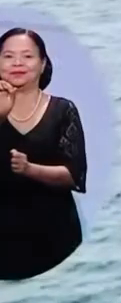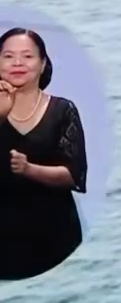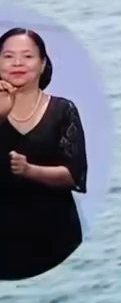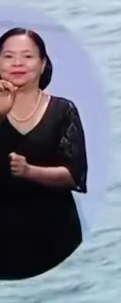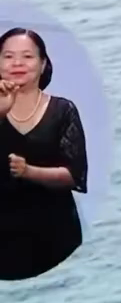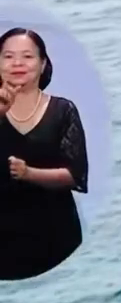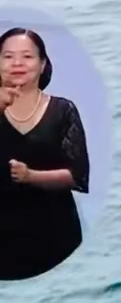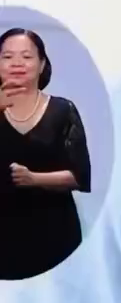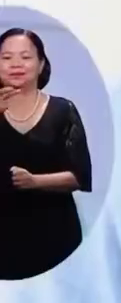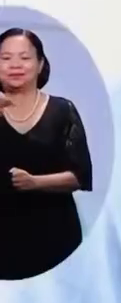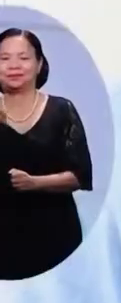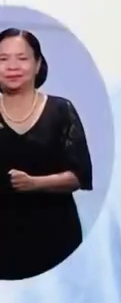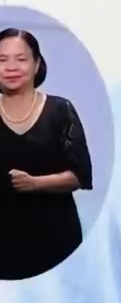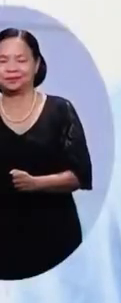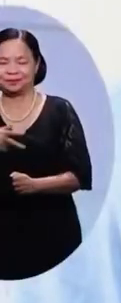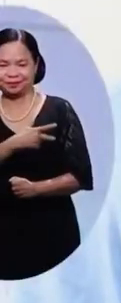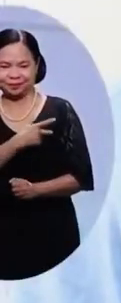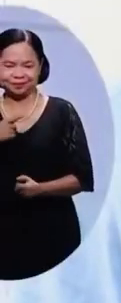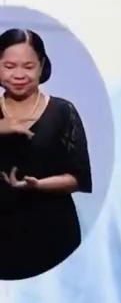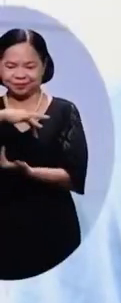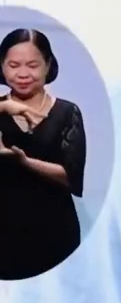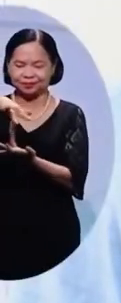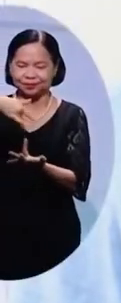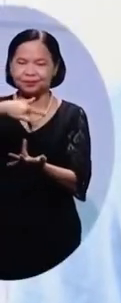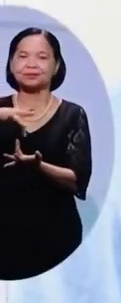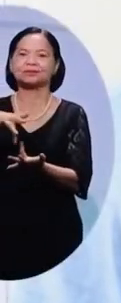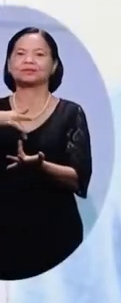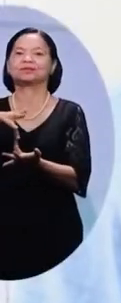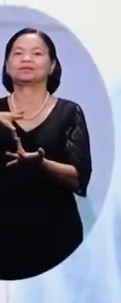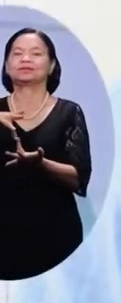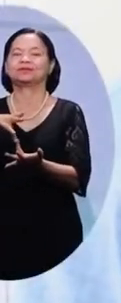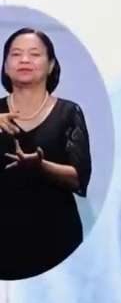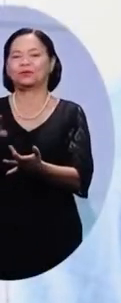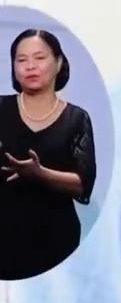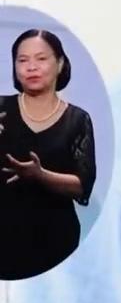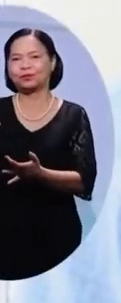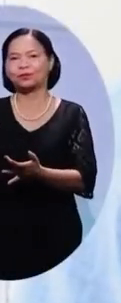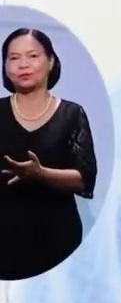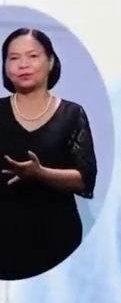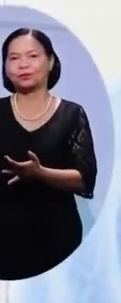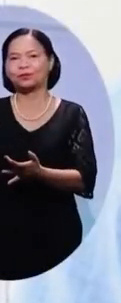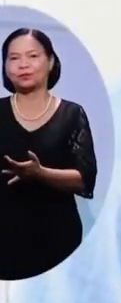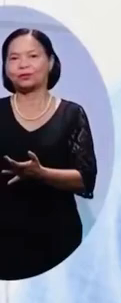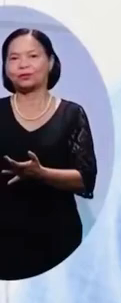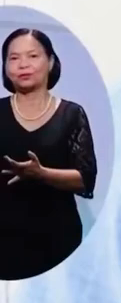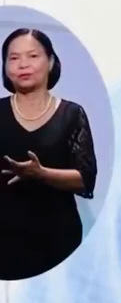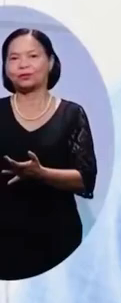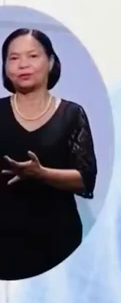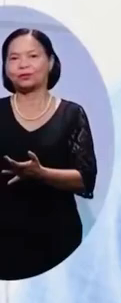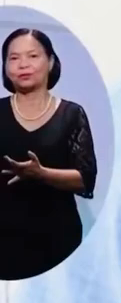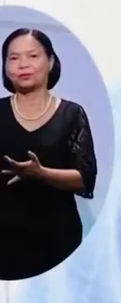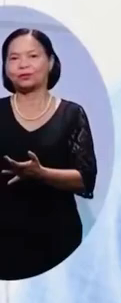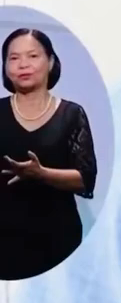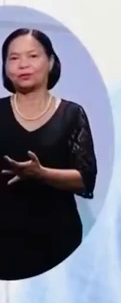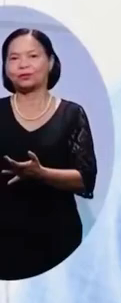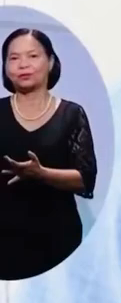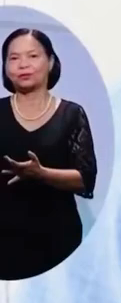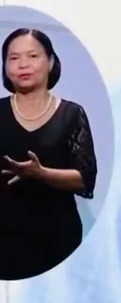nhu cầu khách du lịch, hay nói cách nào đó là khách hạng sang, hoặc là những người có cái...